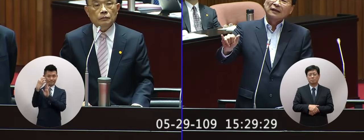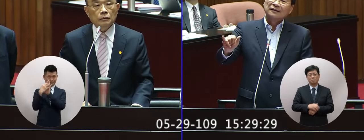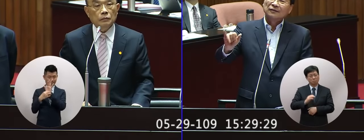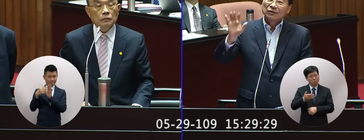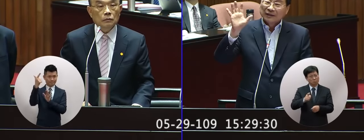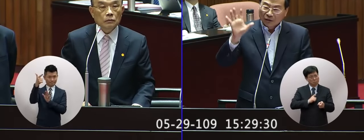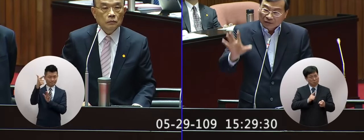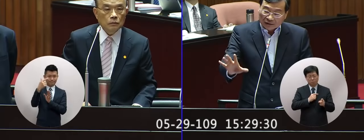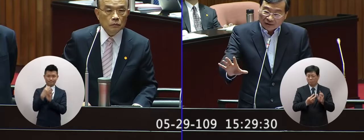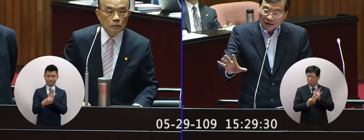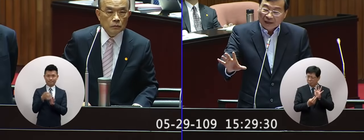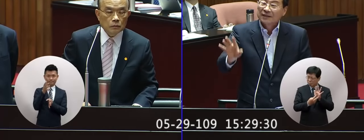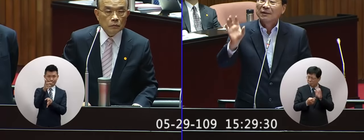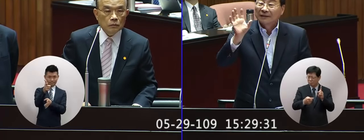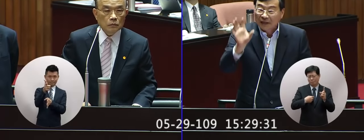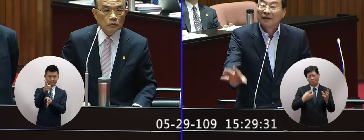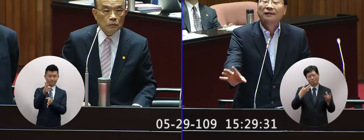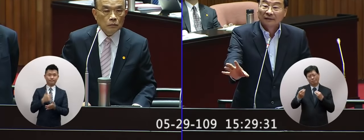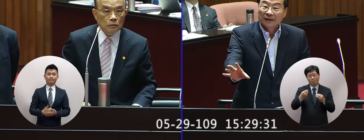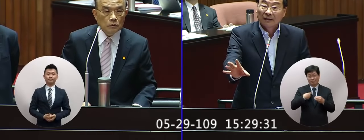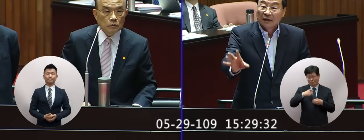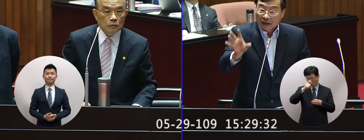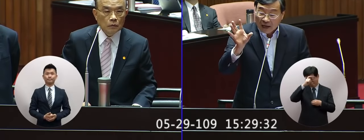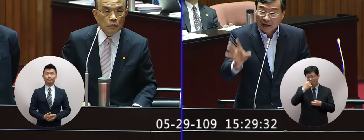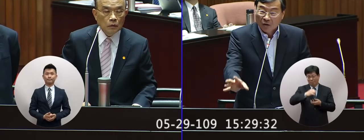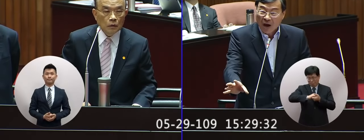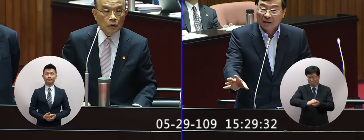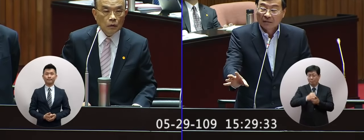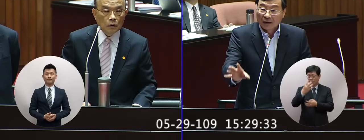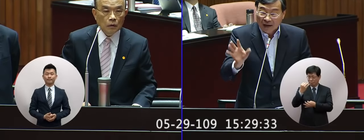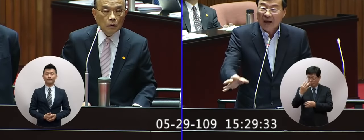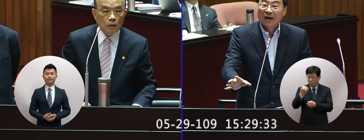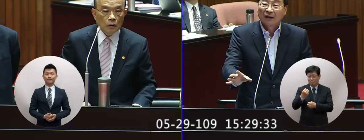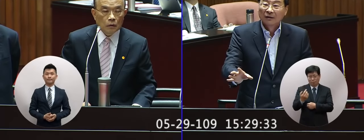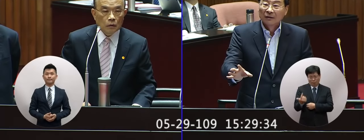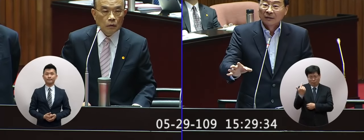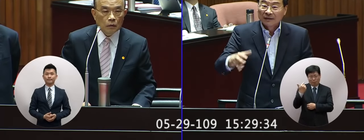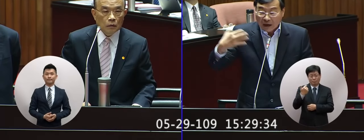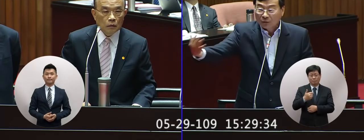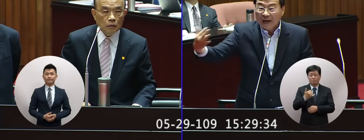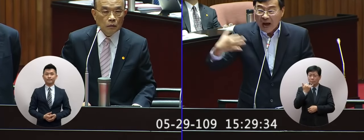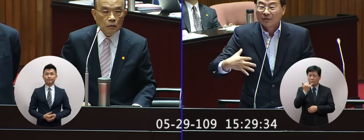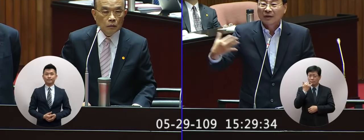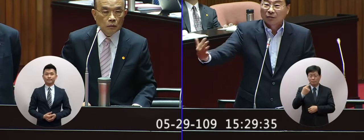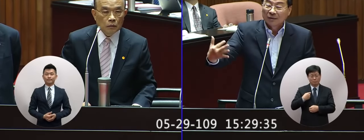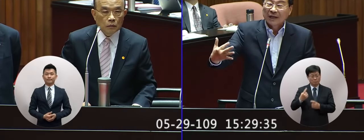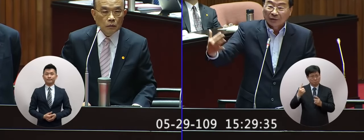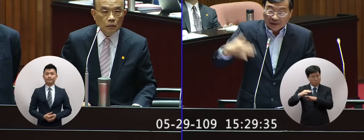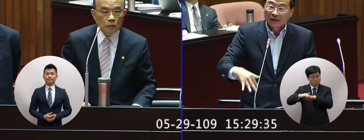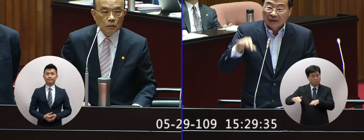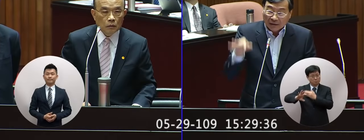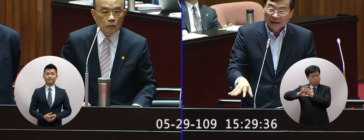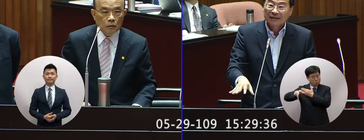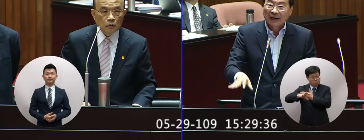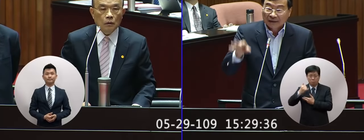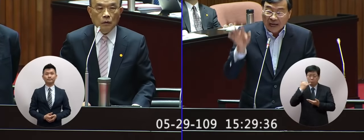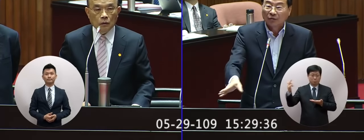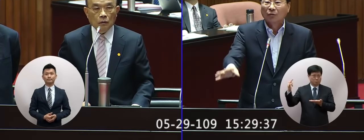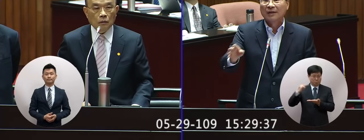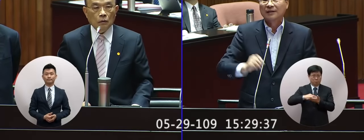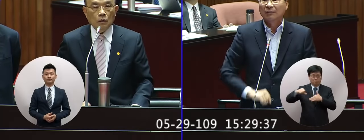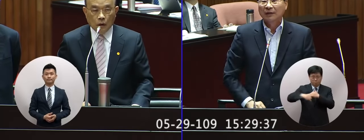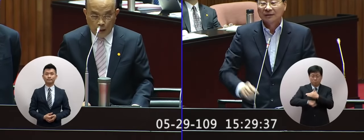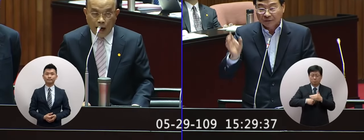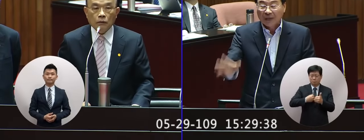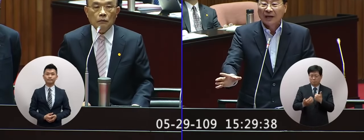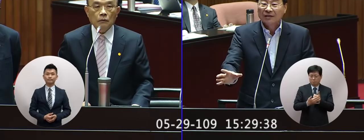但是你这个都是形容词，那希望定个时点，赶快让。 相对安全的国家旅客赶快进来，带